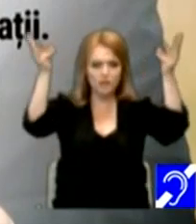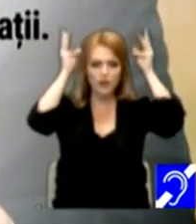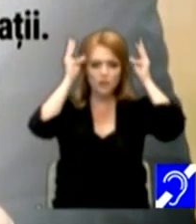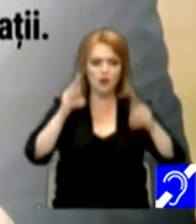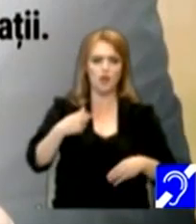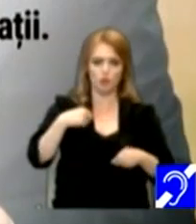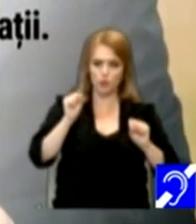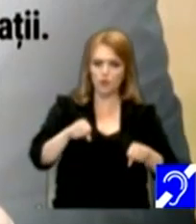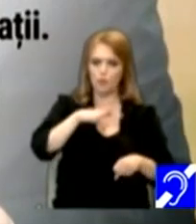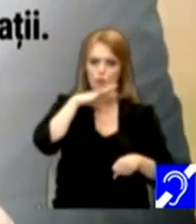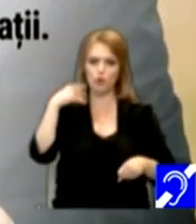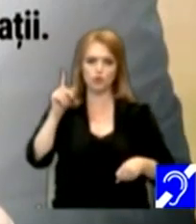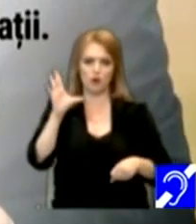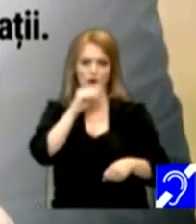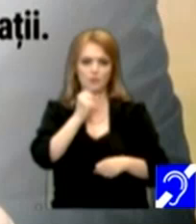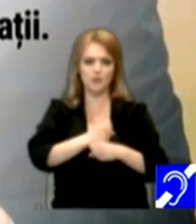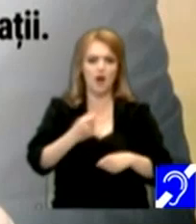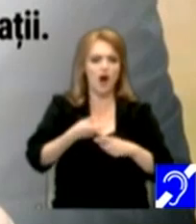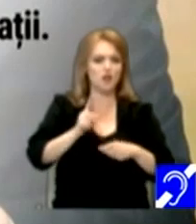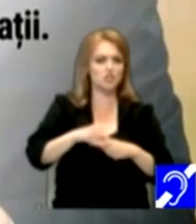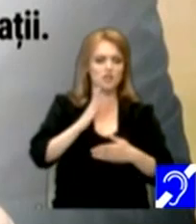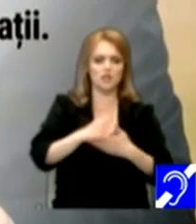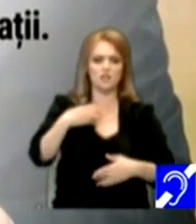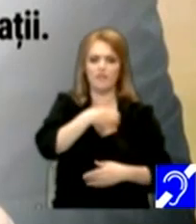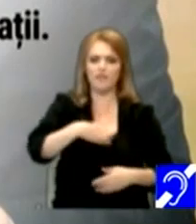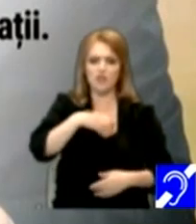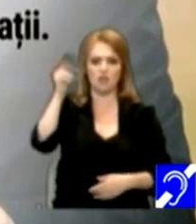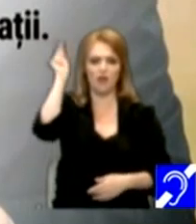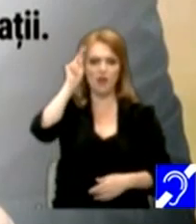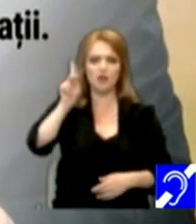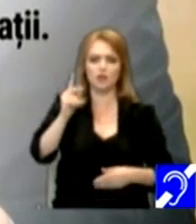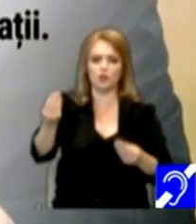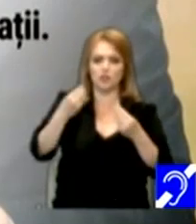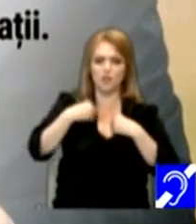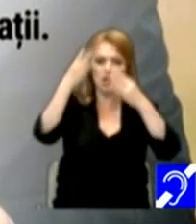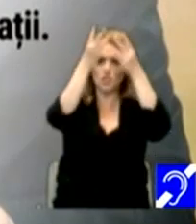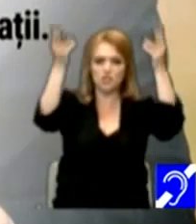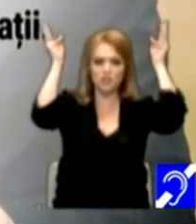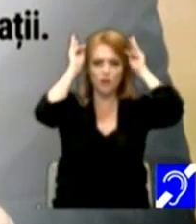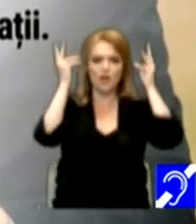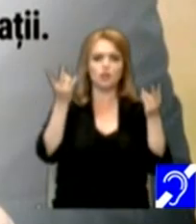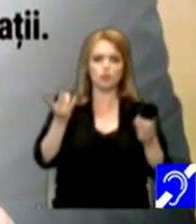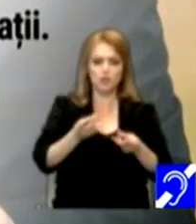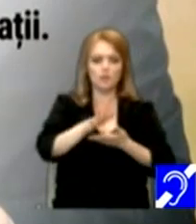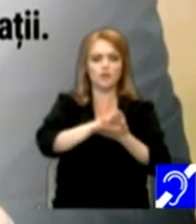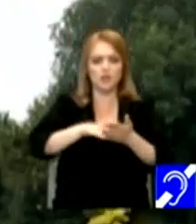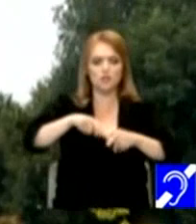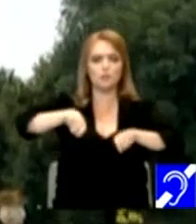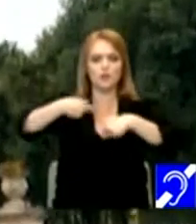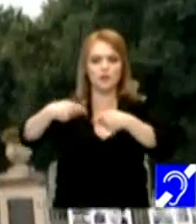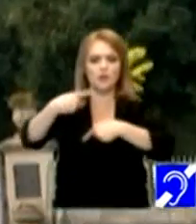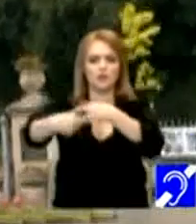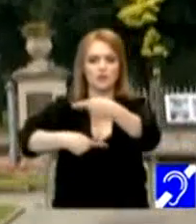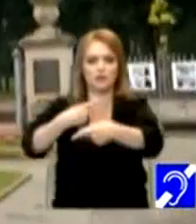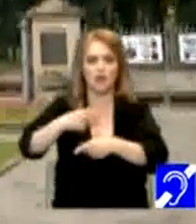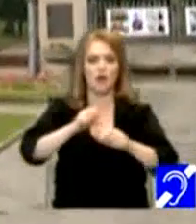face fapte mari. Este cea mai importantă lecție pe care ne-o dă Ștefan cel Mare și Sfânt și pe care trebuie să o transmitem noilor generații.